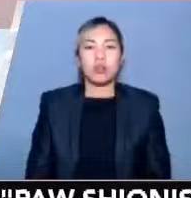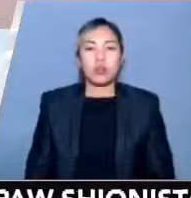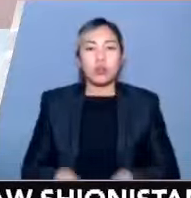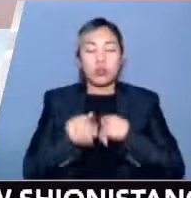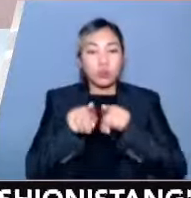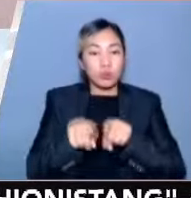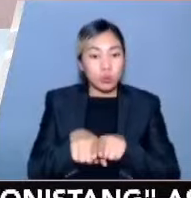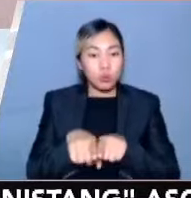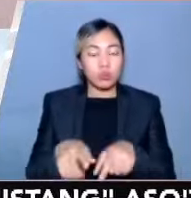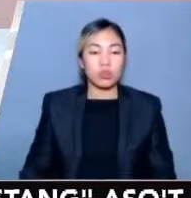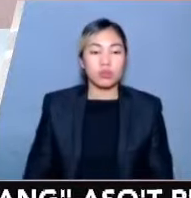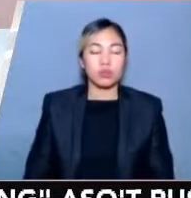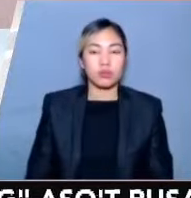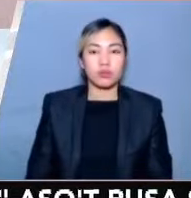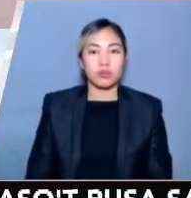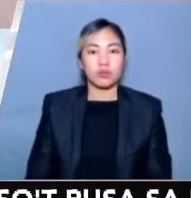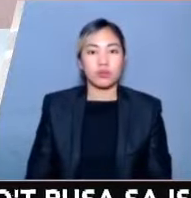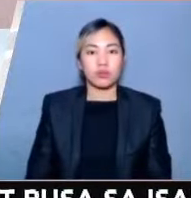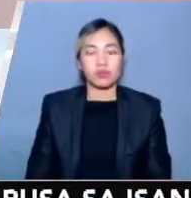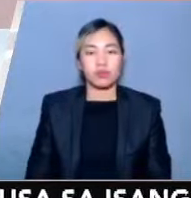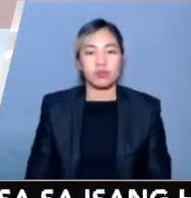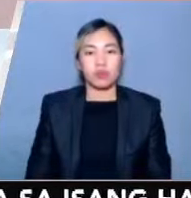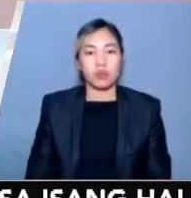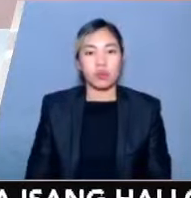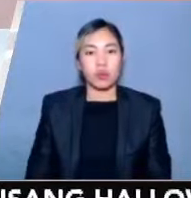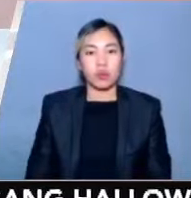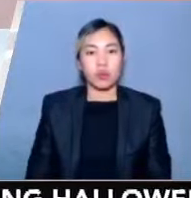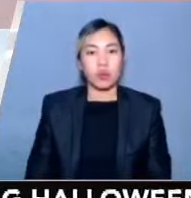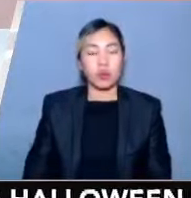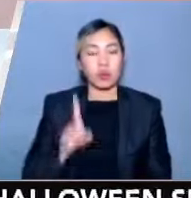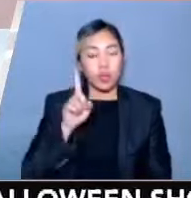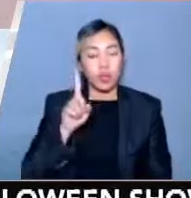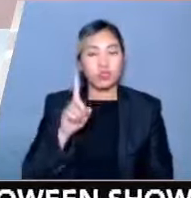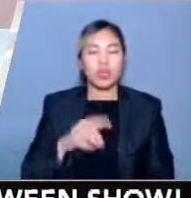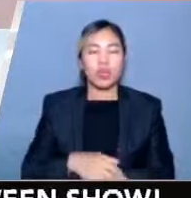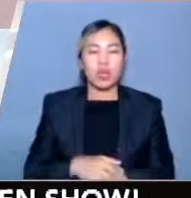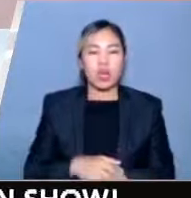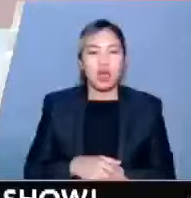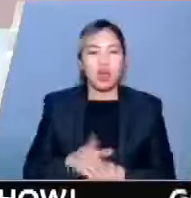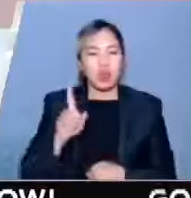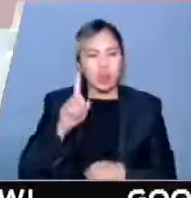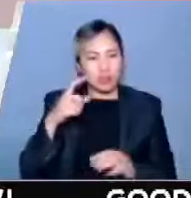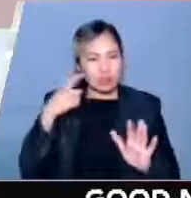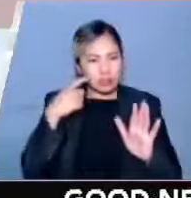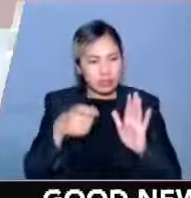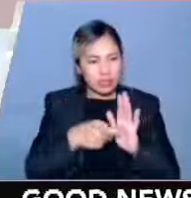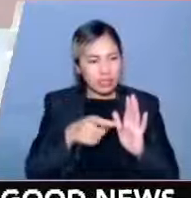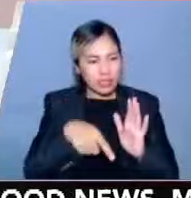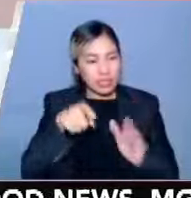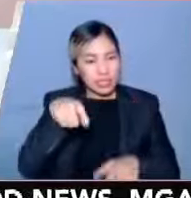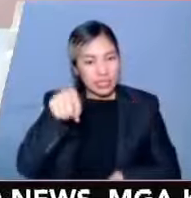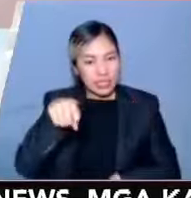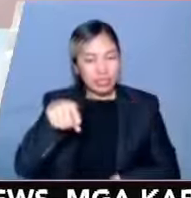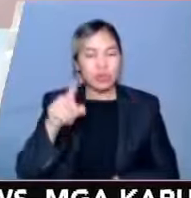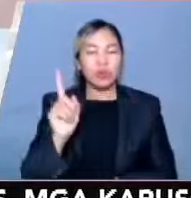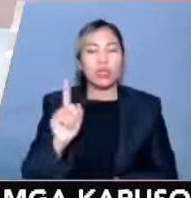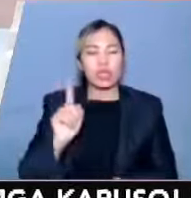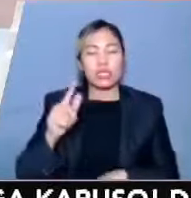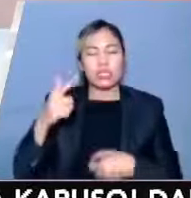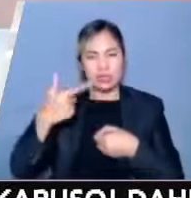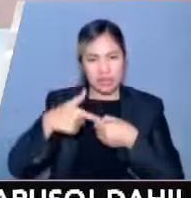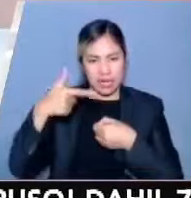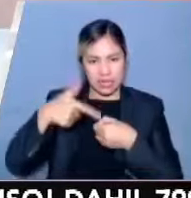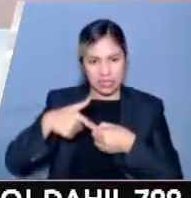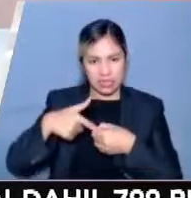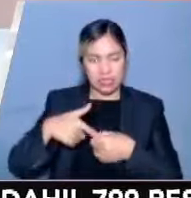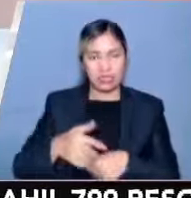kasing na-identify na need doon, sir, is yung fuel, no? So, mm-hmm. We had another meeting just for